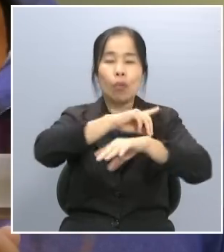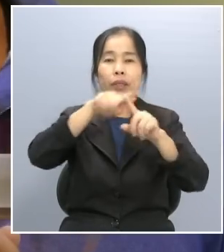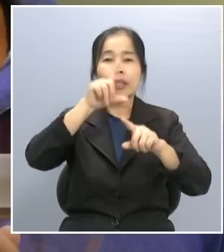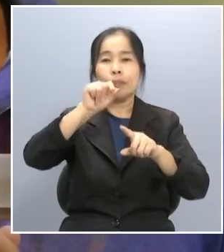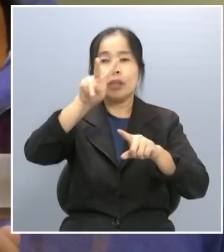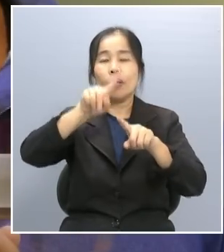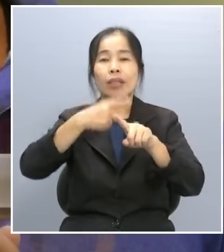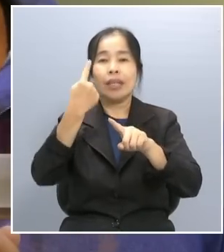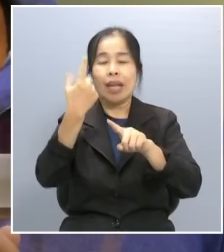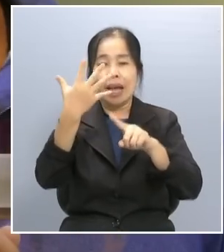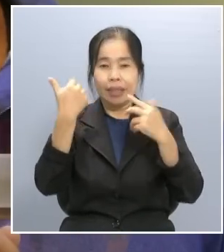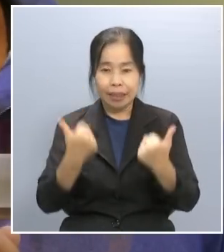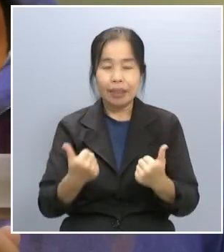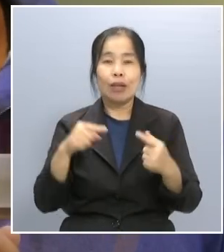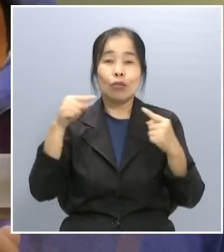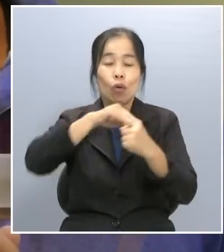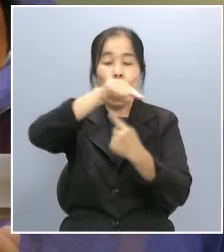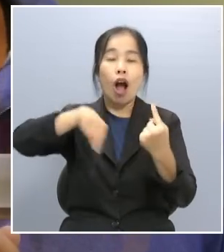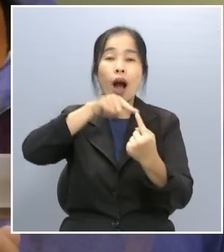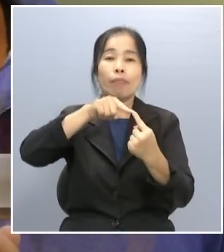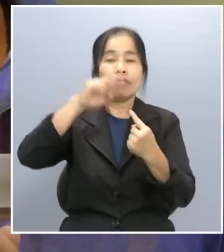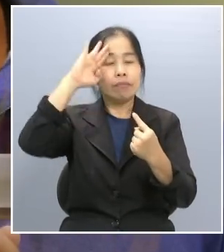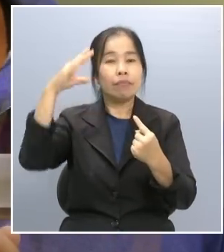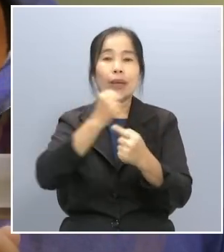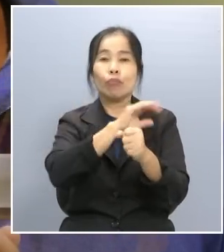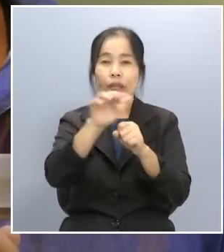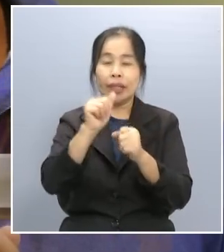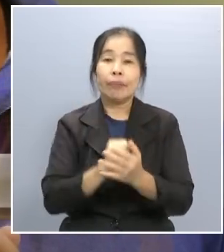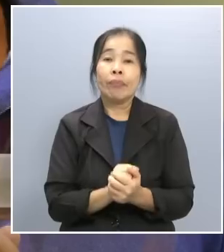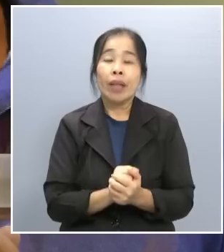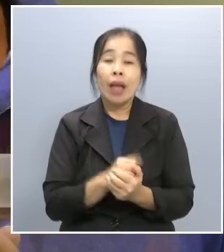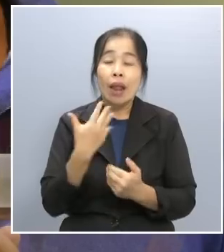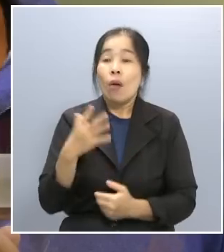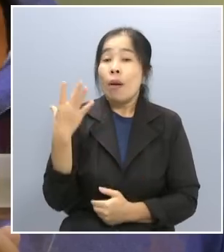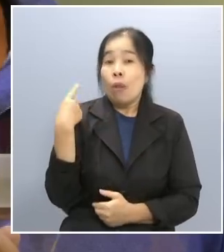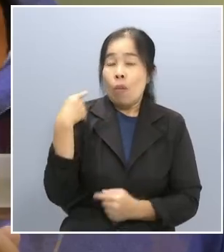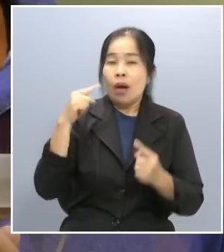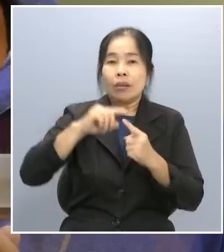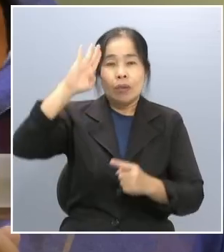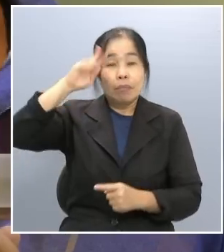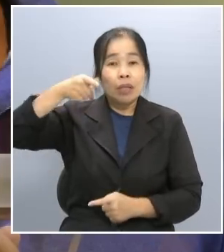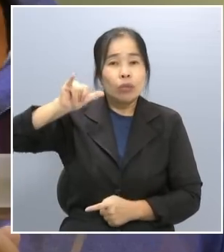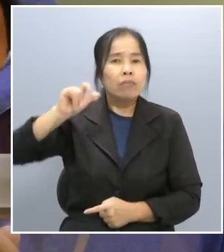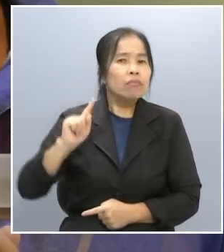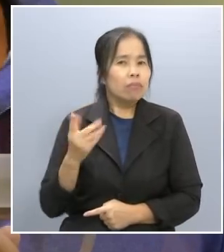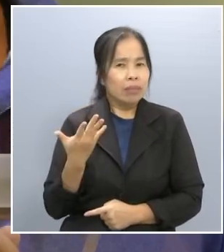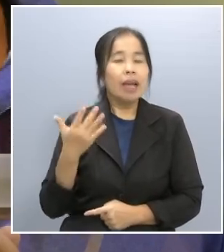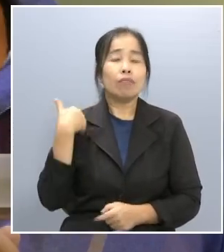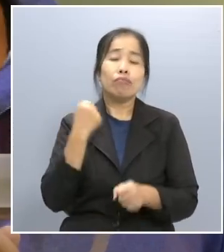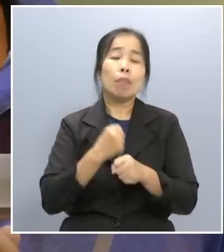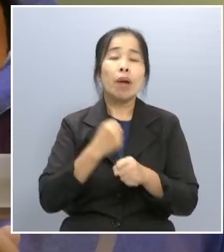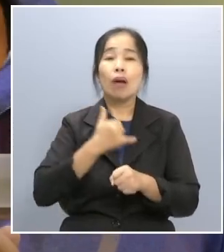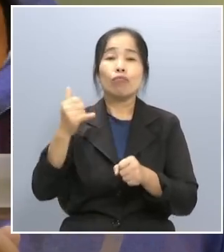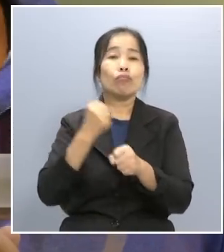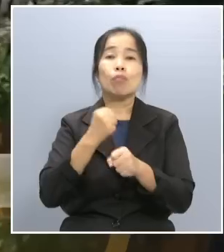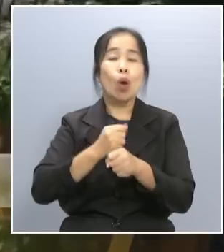วันครบรอบวันทำอาหารปี 57ขณะที่เมื่อวานความเคลื่อนไหวพลเอกประยุทธ์จันทร์โอชาทำงานตามปกติที่